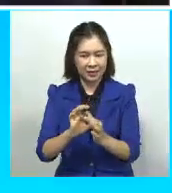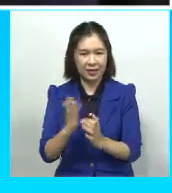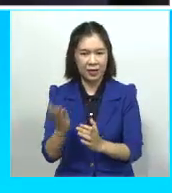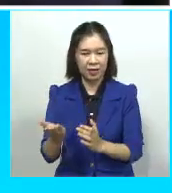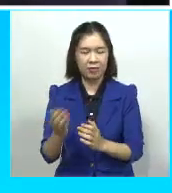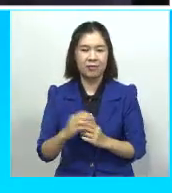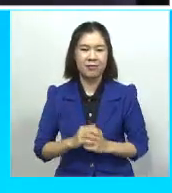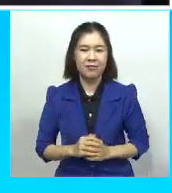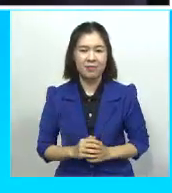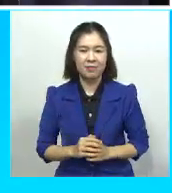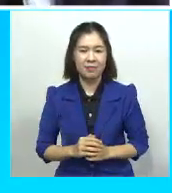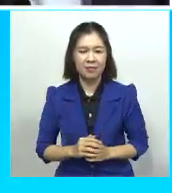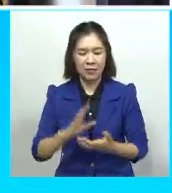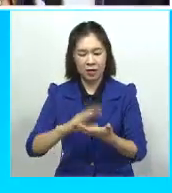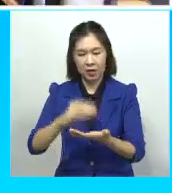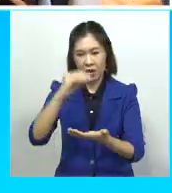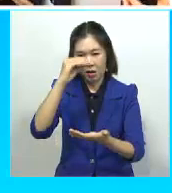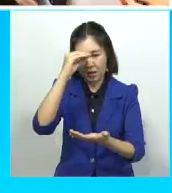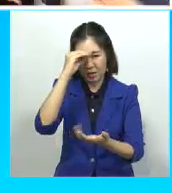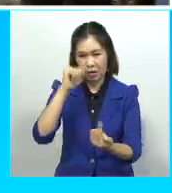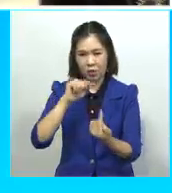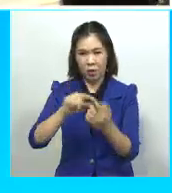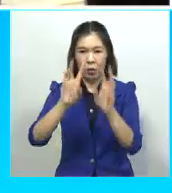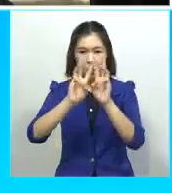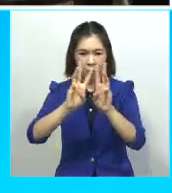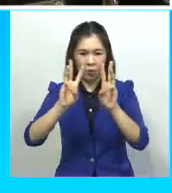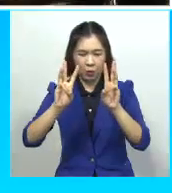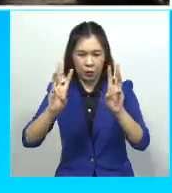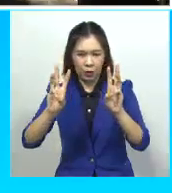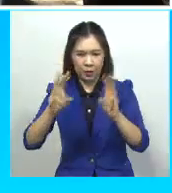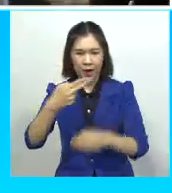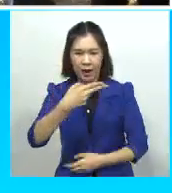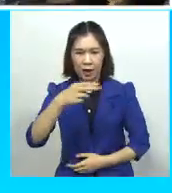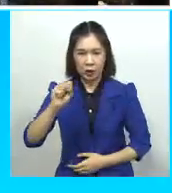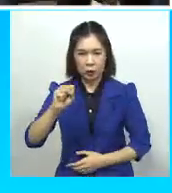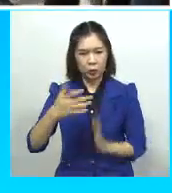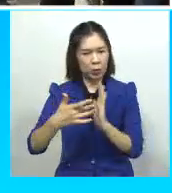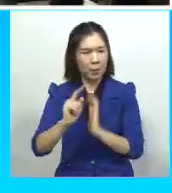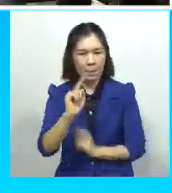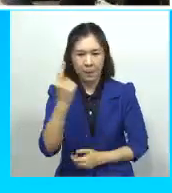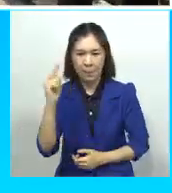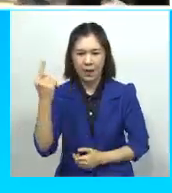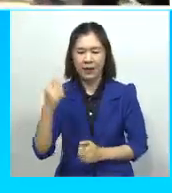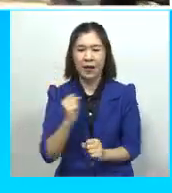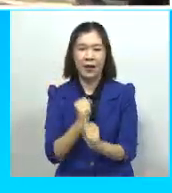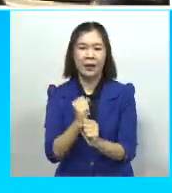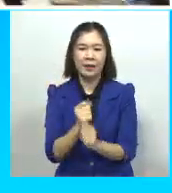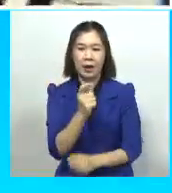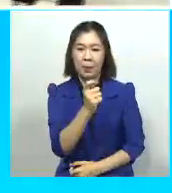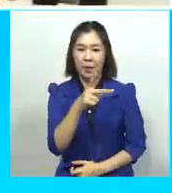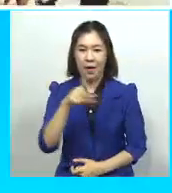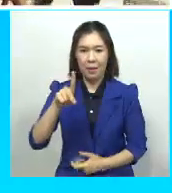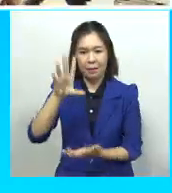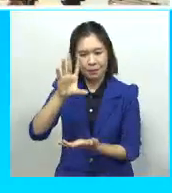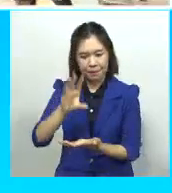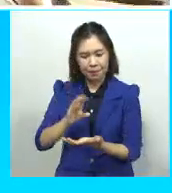co-working space นะคะแล้วก็เป็นการเรียนผ่านโลกออนไลน์ด้วยหลักสูตรที่ทันสมัยค่ะซึ่งจะจัดทำเป็นแอปพลิเคชันเดียว